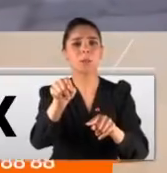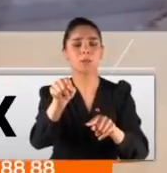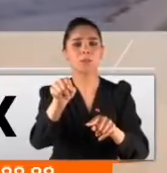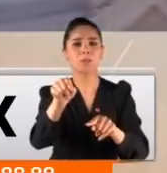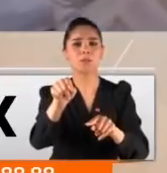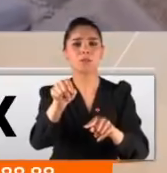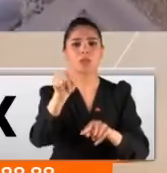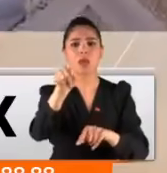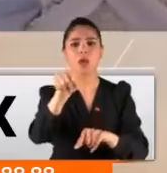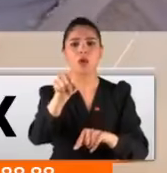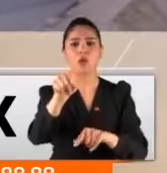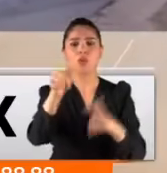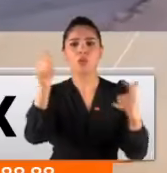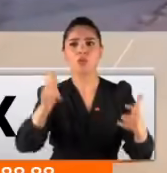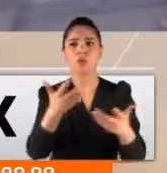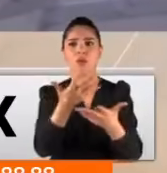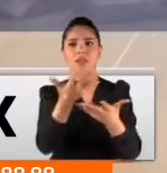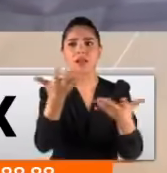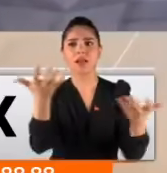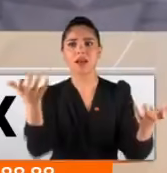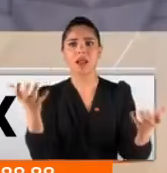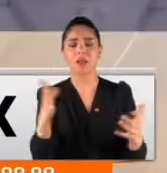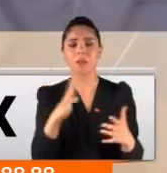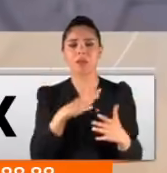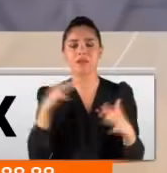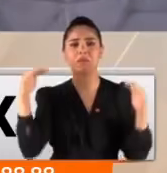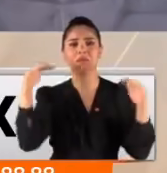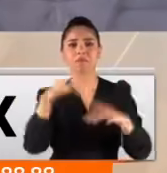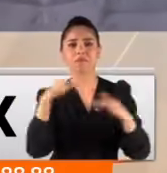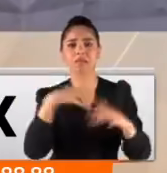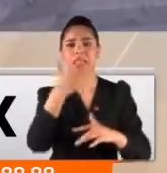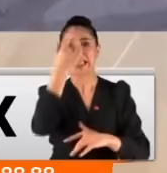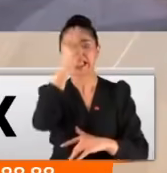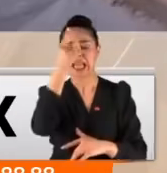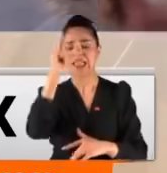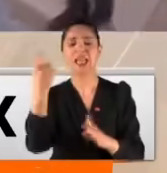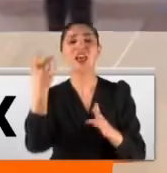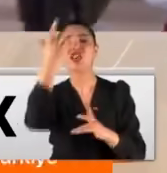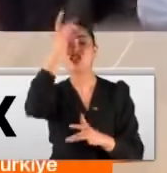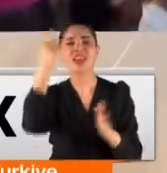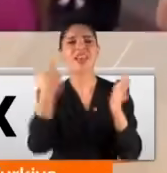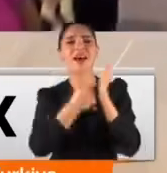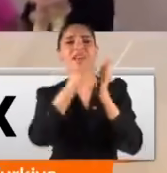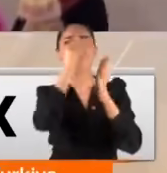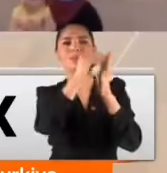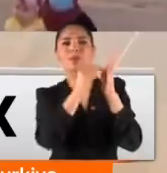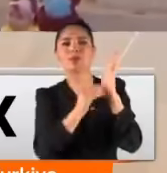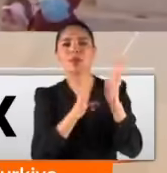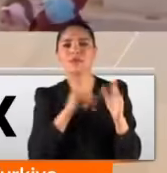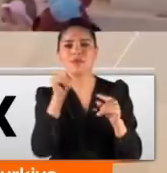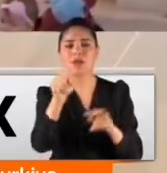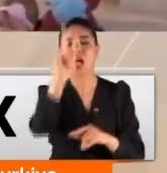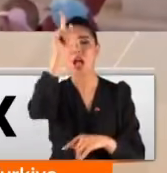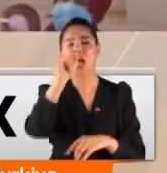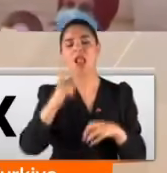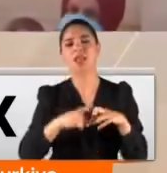An itibariyle burası ziyaretçi akınına uğramaya devam ediyor. İşte tek tek şehitlerimizin isimleri var. Bir kez daha onlara